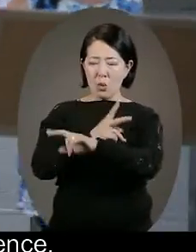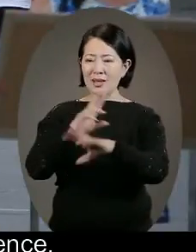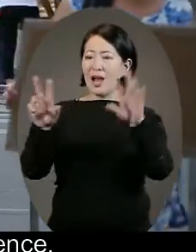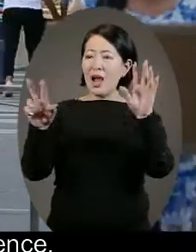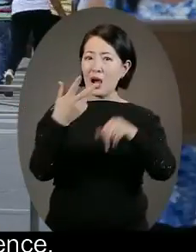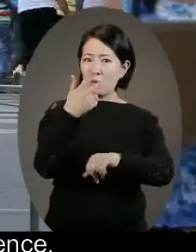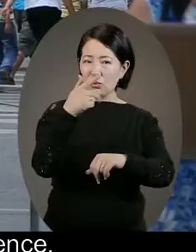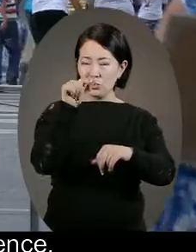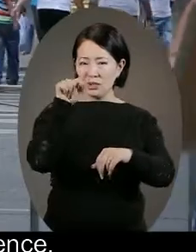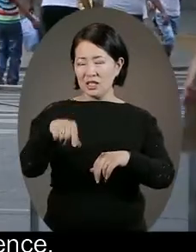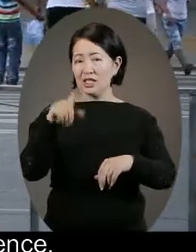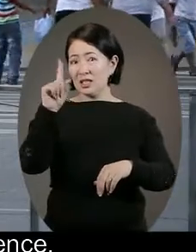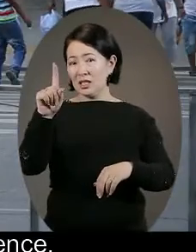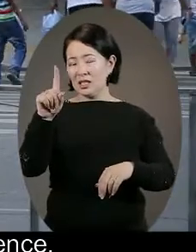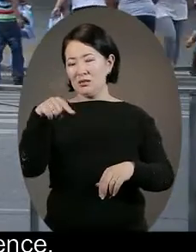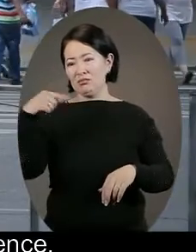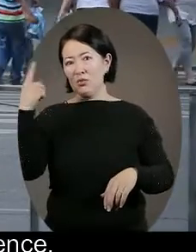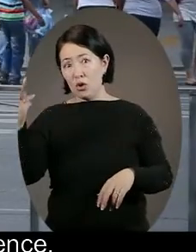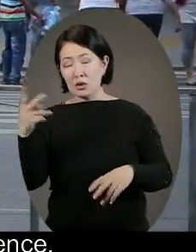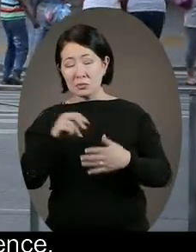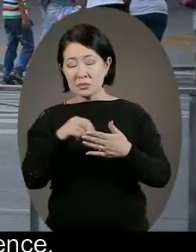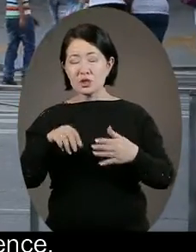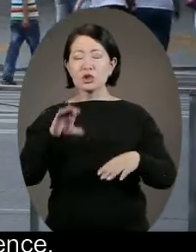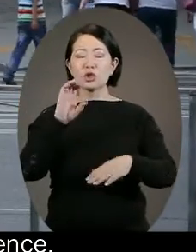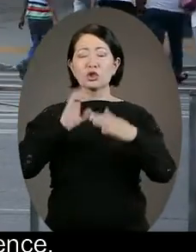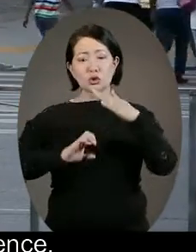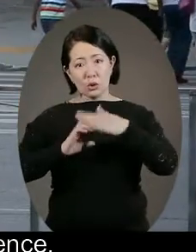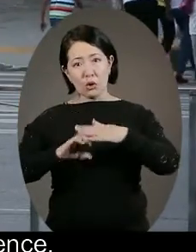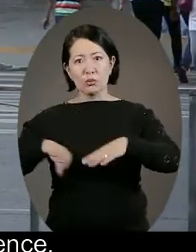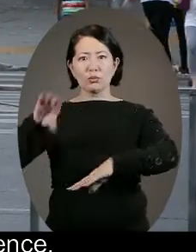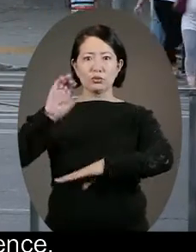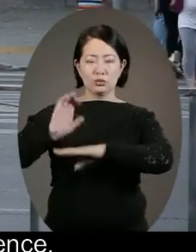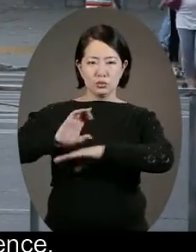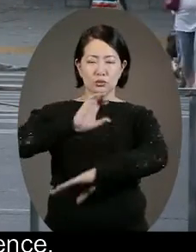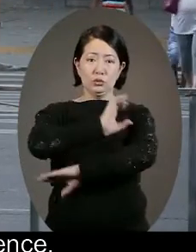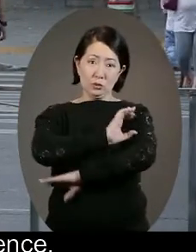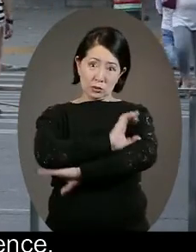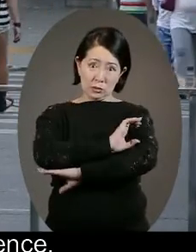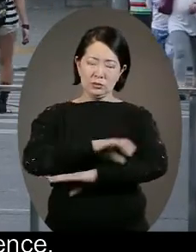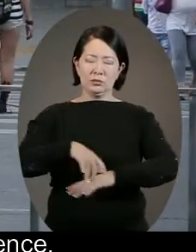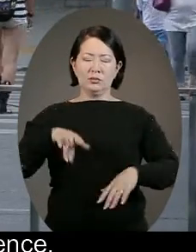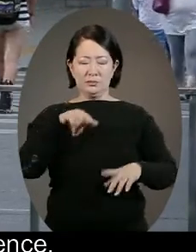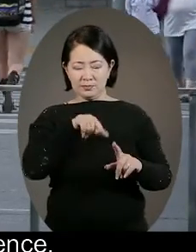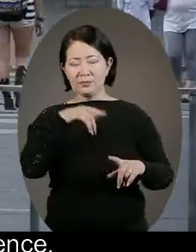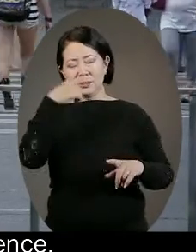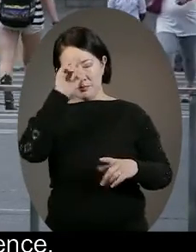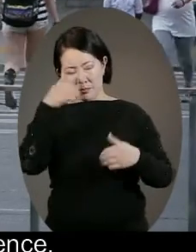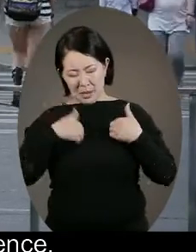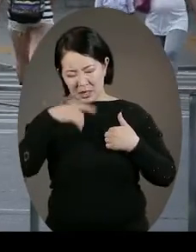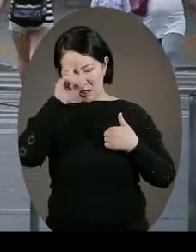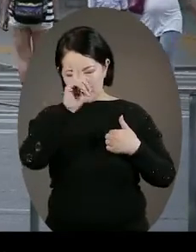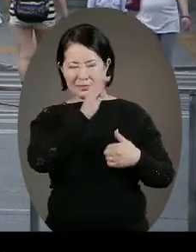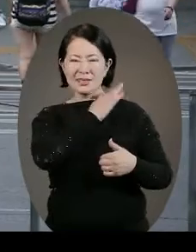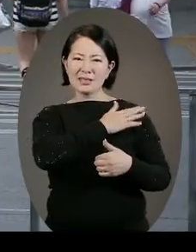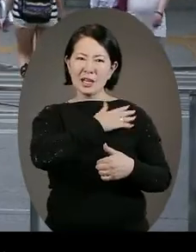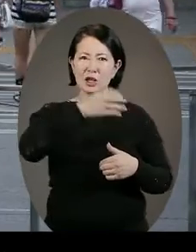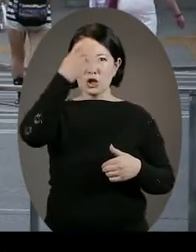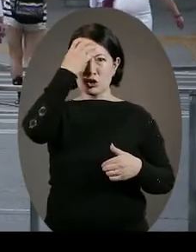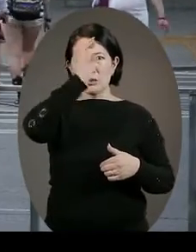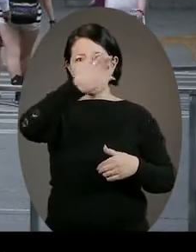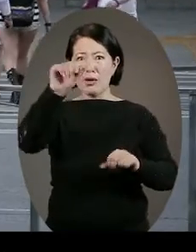13.1.2-т зааснаар цэцэрлэгийн болон ерөнхий боловсролын сургуулийн багш, эмч, хороо дүүргийн эмч, цагдаа, төрийн